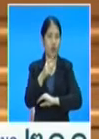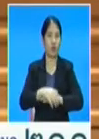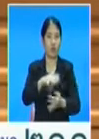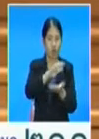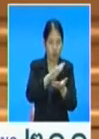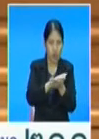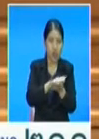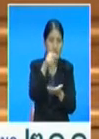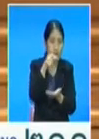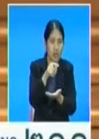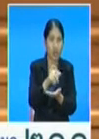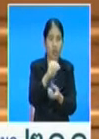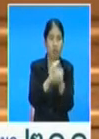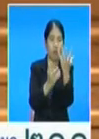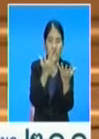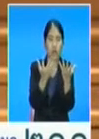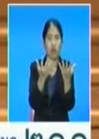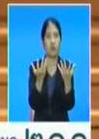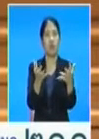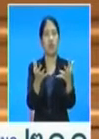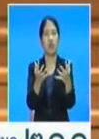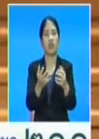ยตั้งกรรมการวินัยร้ายแรงผอ.ใช่ไหม